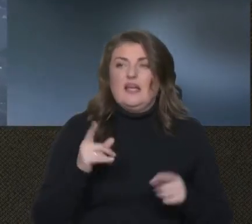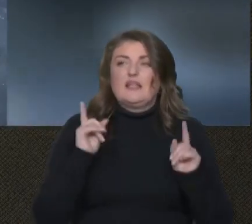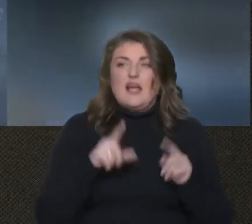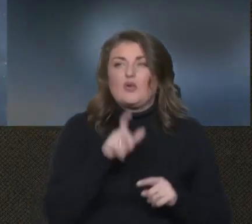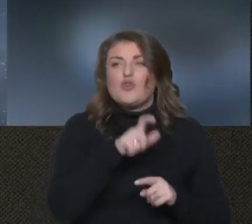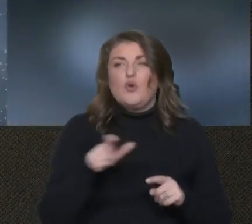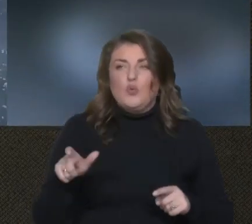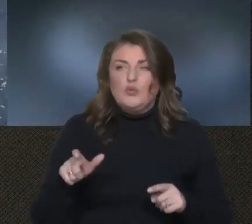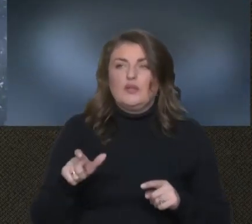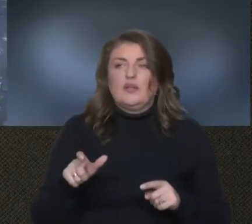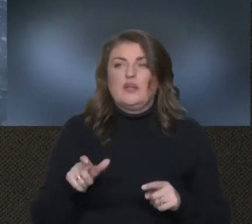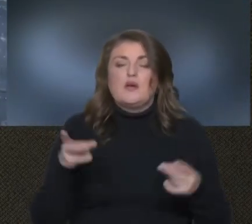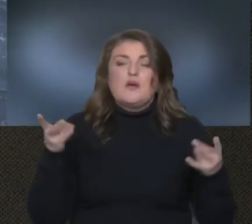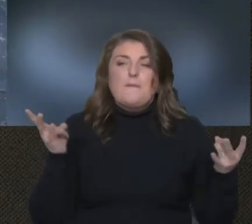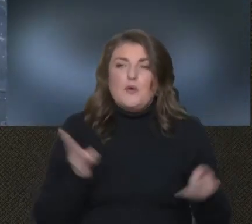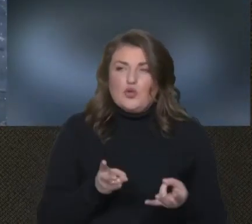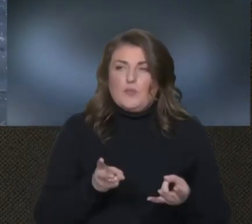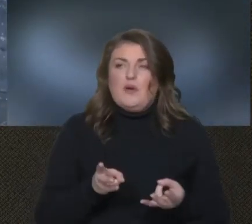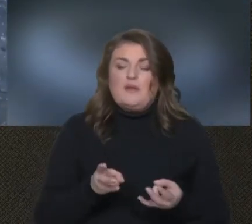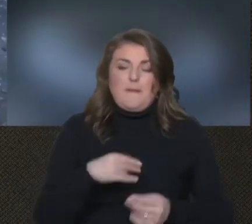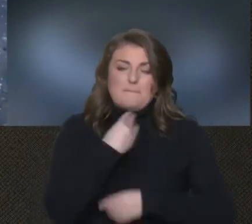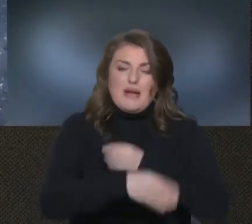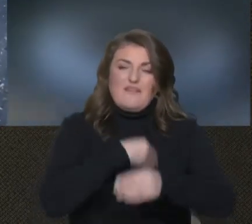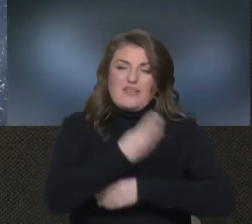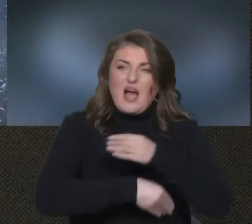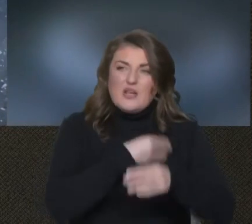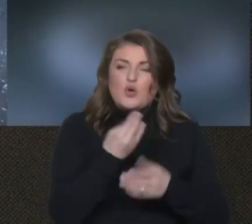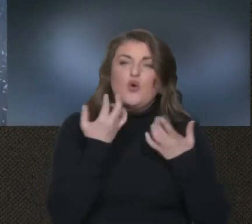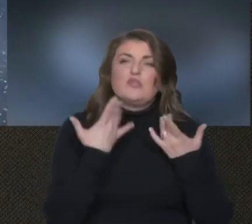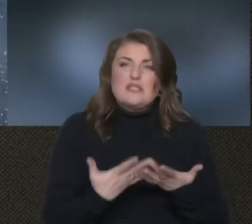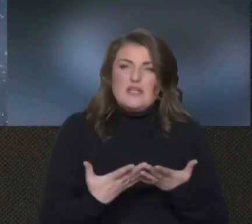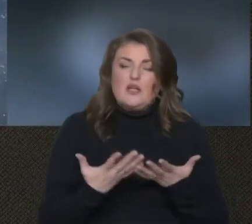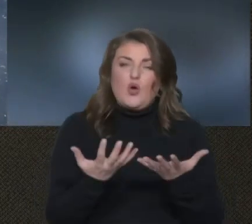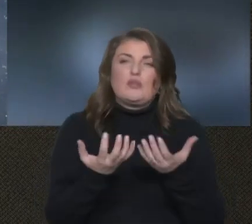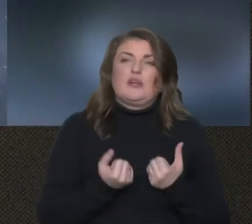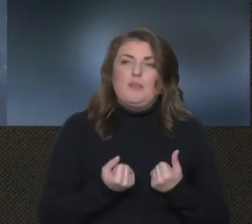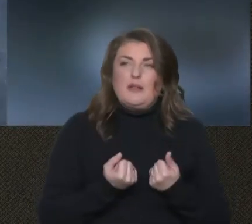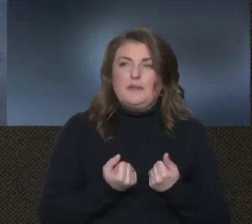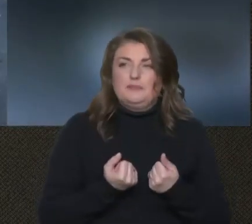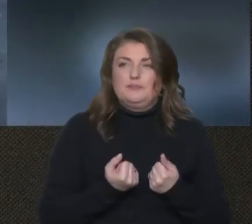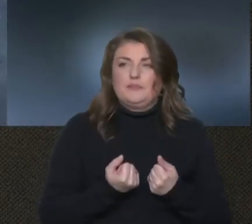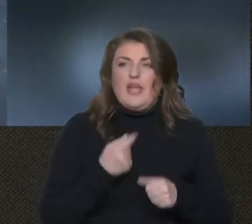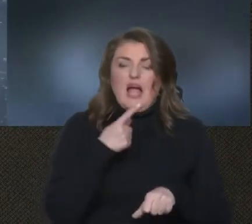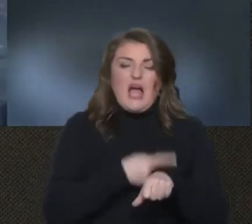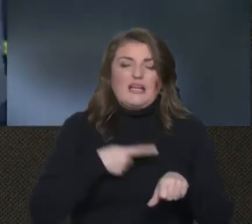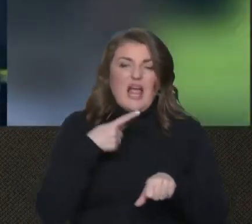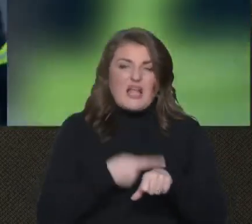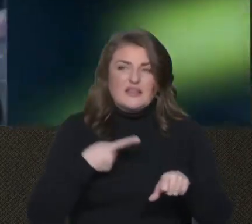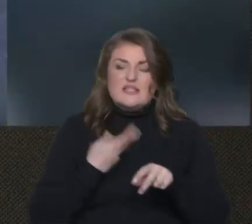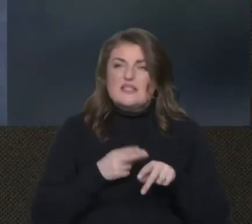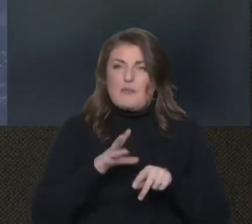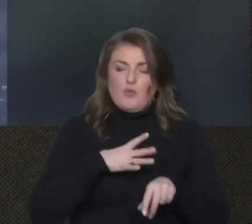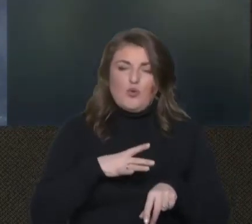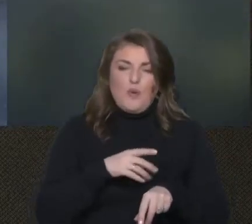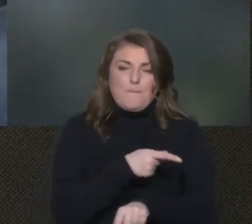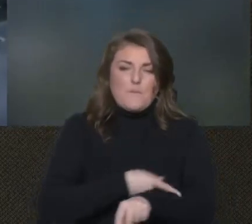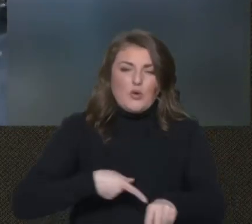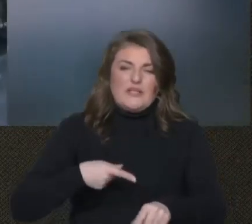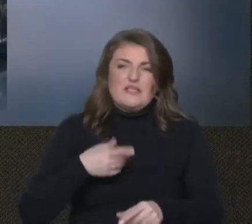також люди потребували перев'язок, оскільки отримали рани, це були